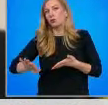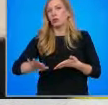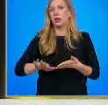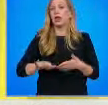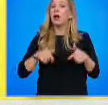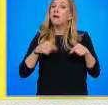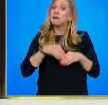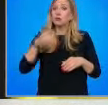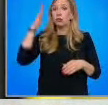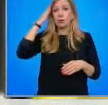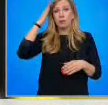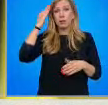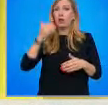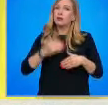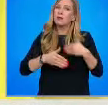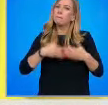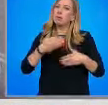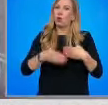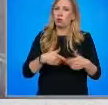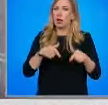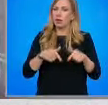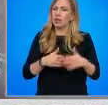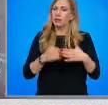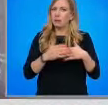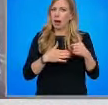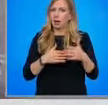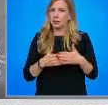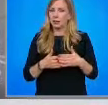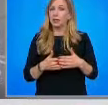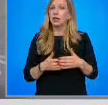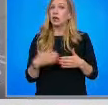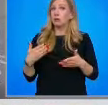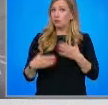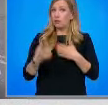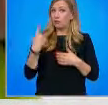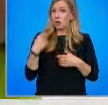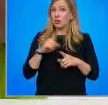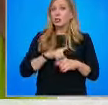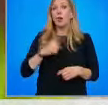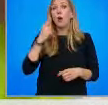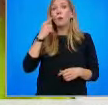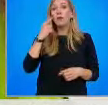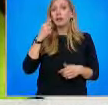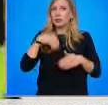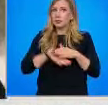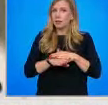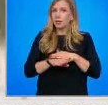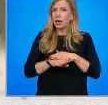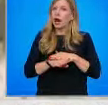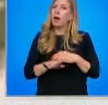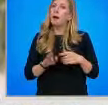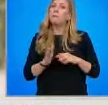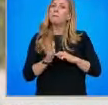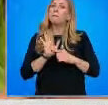били преодолели порочни практики, прилагани доскоро. До вчера не се опитваха да се прикрият, а изваждаха служебните си карти и